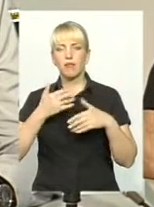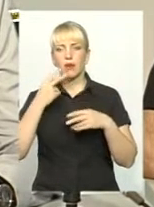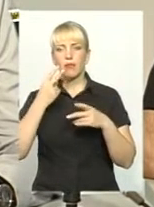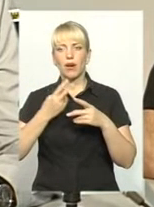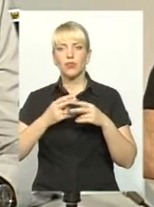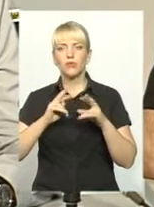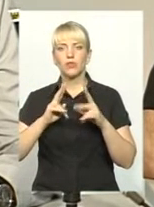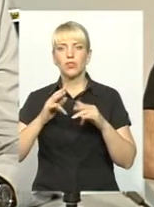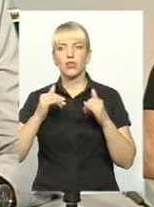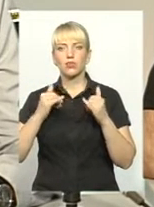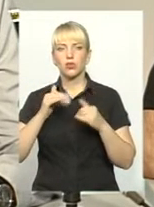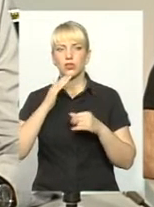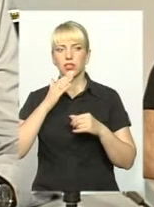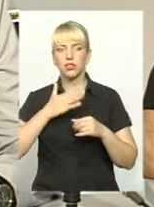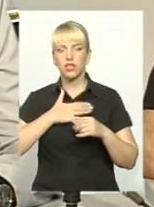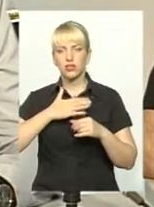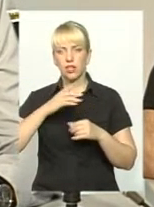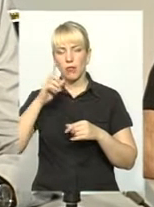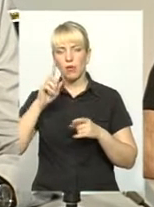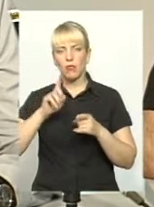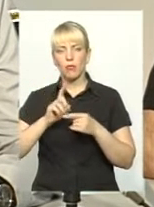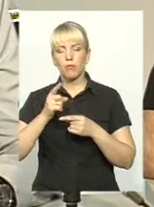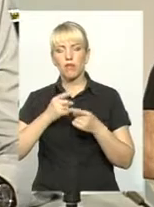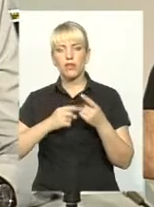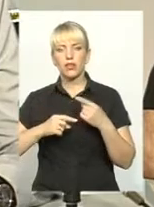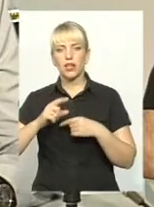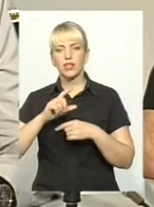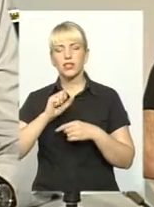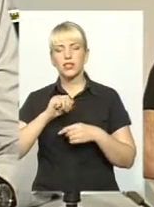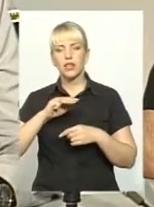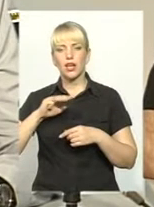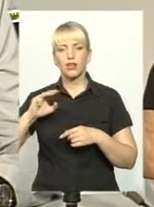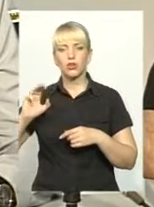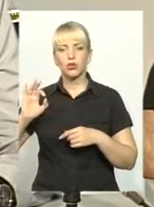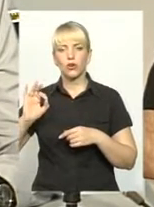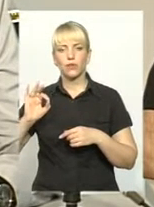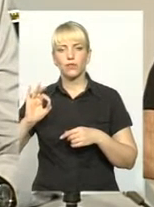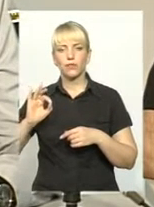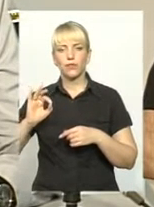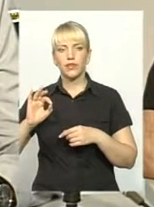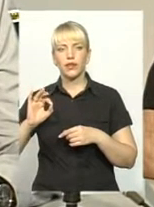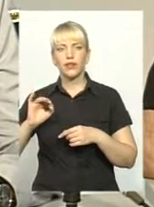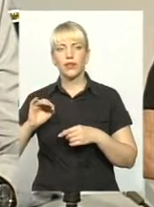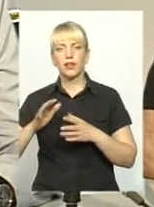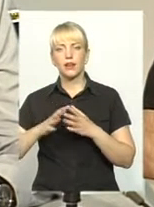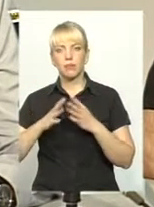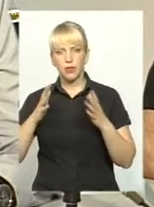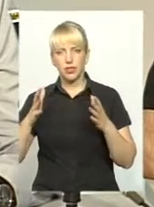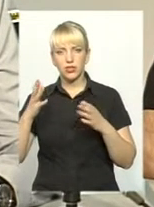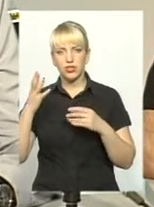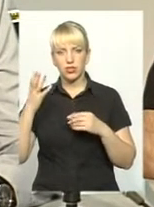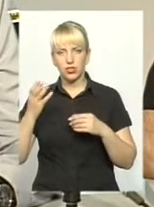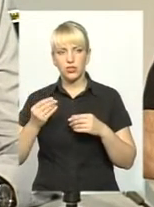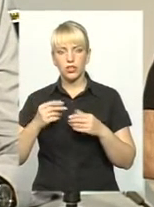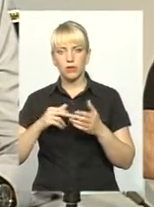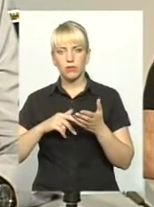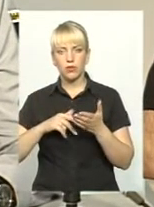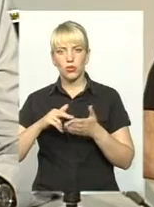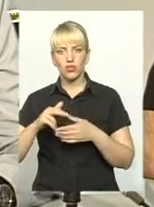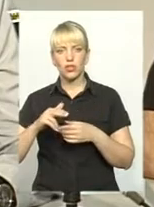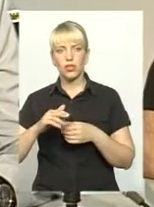наші побратими повертаються з зони АТО. Тобто практично і... дуже переважна більшість прийшли ще і Горнило неоголошеною